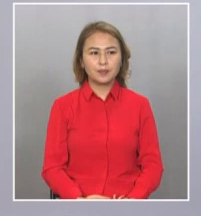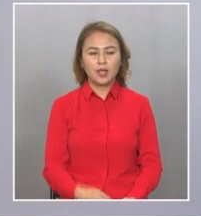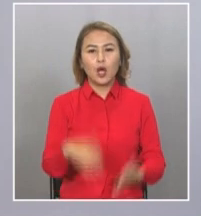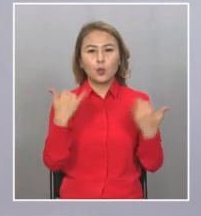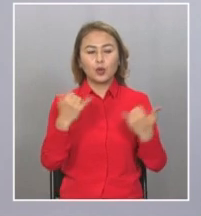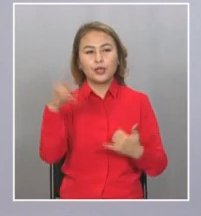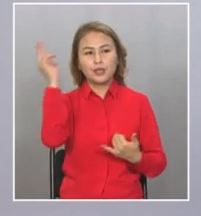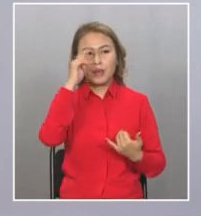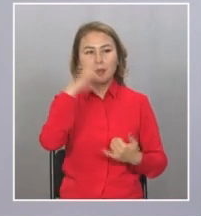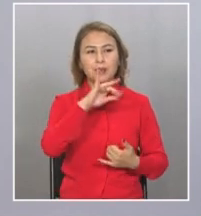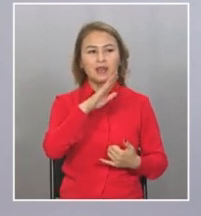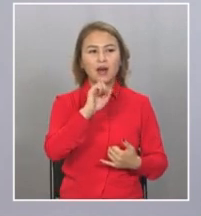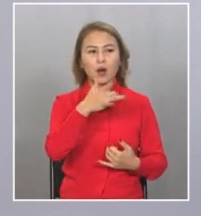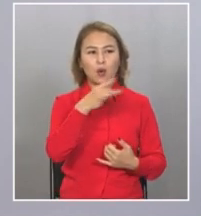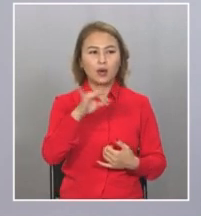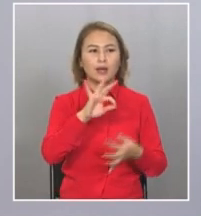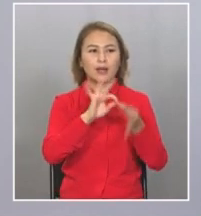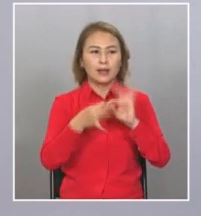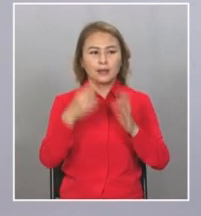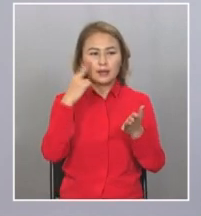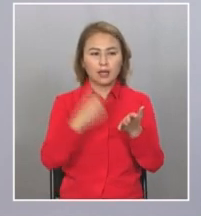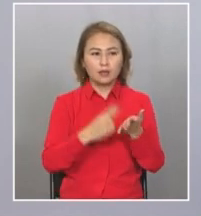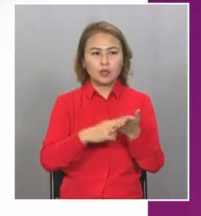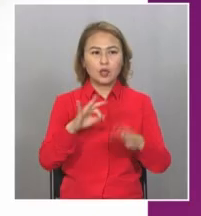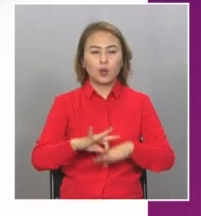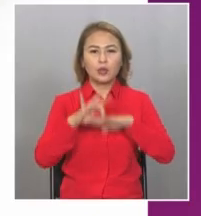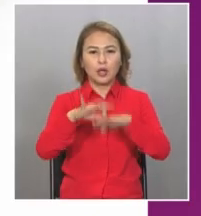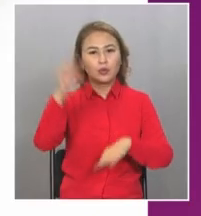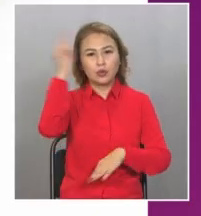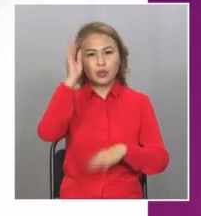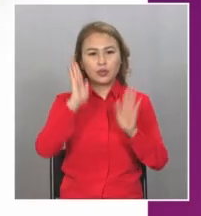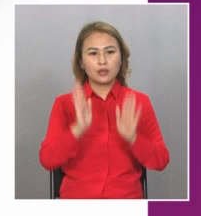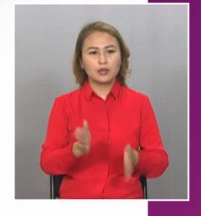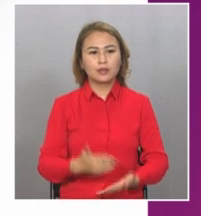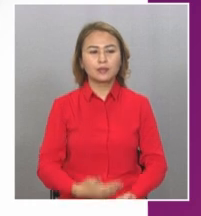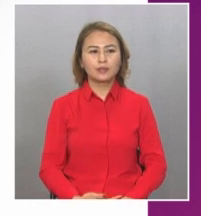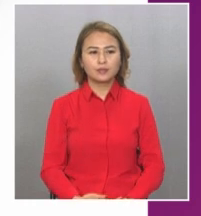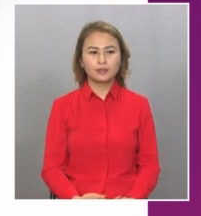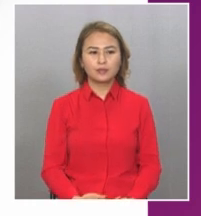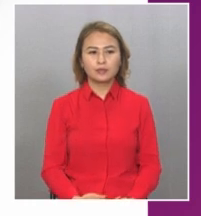Бүгінгі сабақта Пифагор теоремасын дәлелдейміз және қолдануды үйренесіздер.